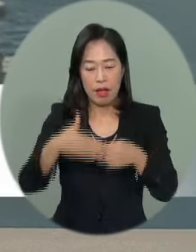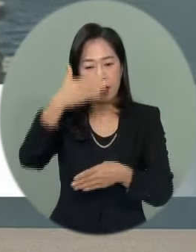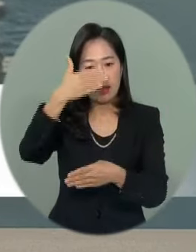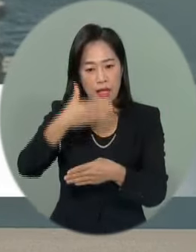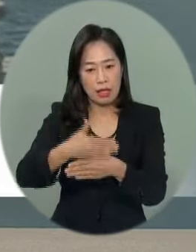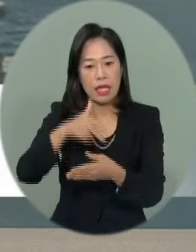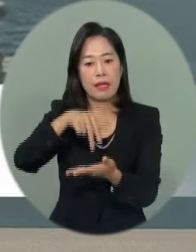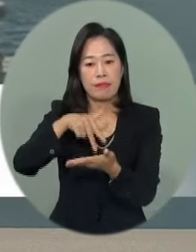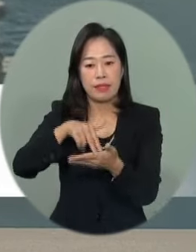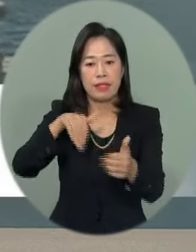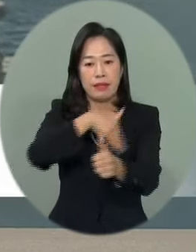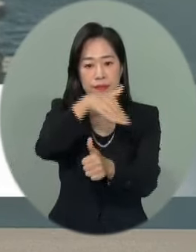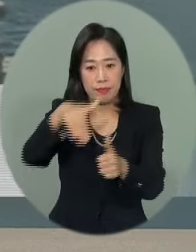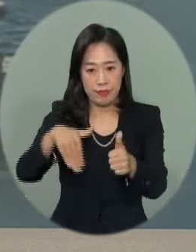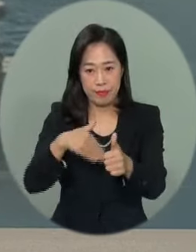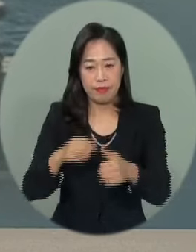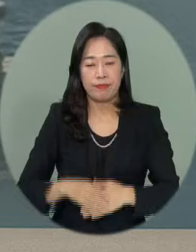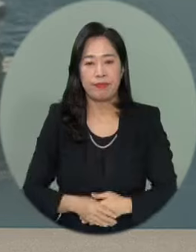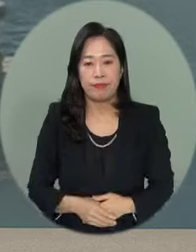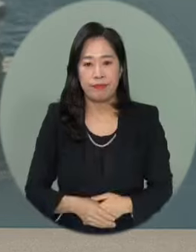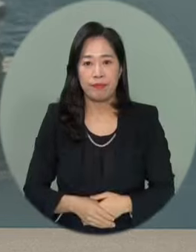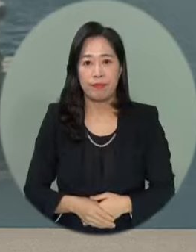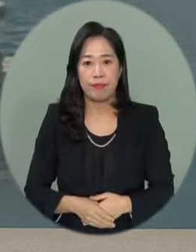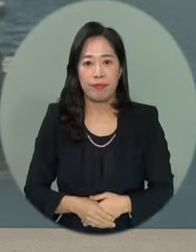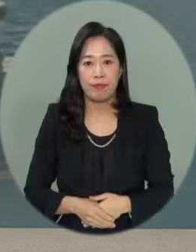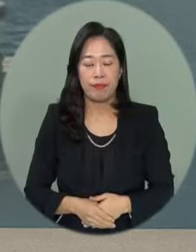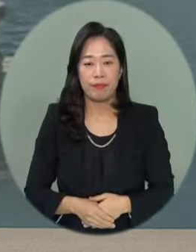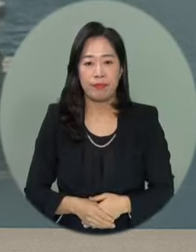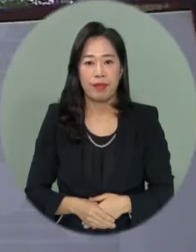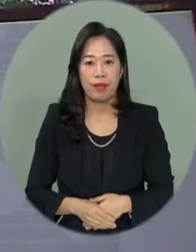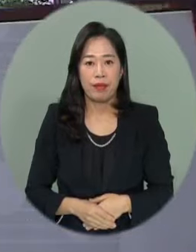형편에 놓였습니다. 최양지 기자가 보도합니다.